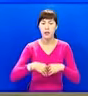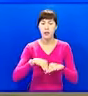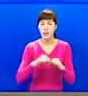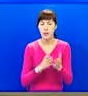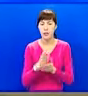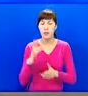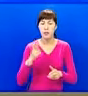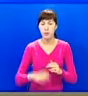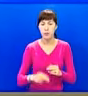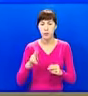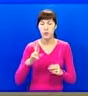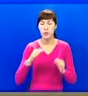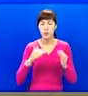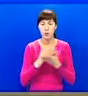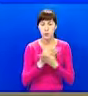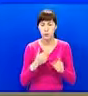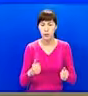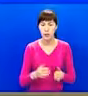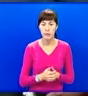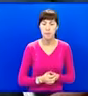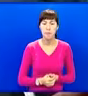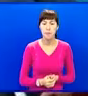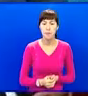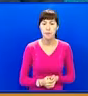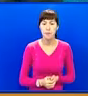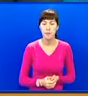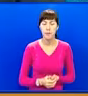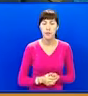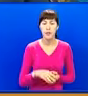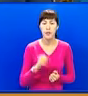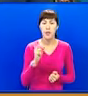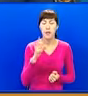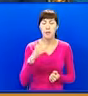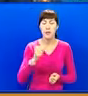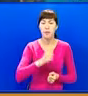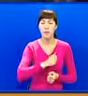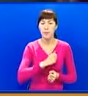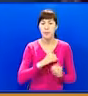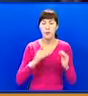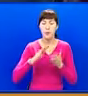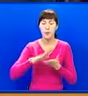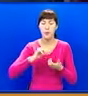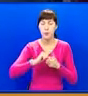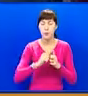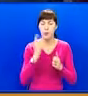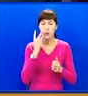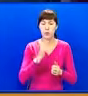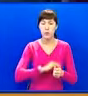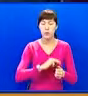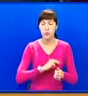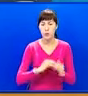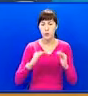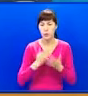қызмет аяқталысымен баспанасыз қалып отыр. Талғат Абдырахманов әскери қызметте. Баспана мәселесі тұрақты жұмысы бар, бірақ